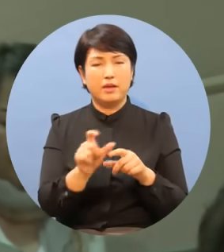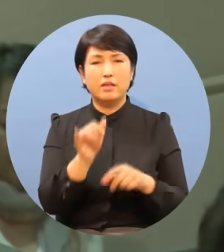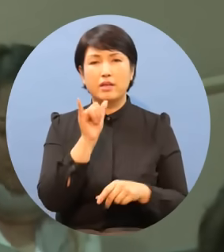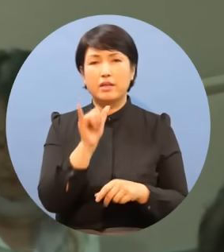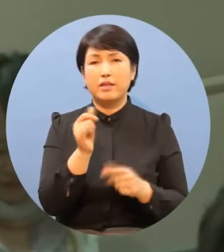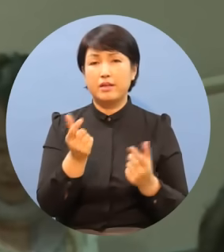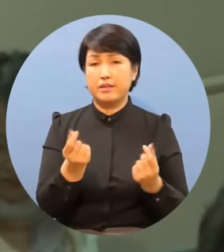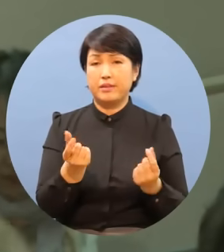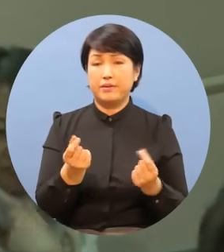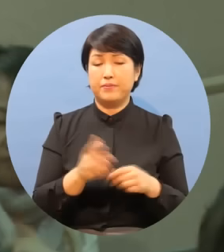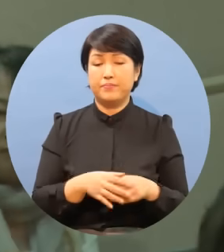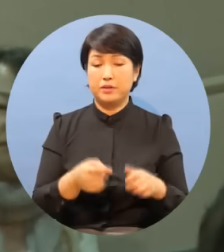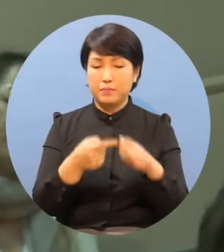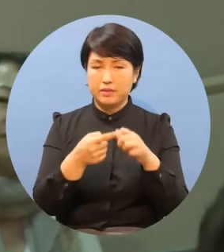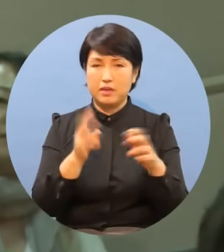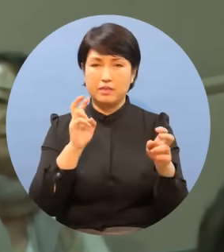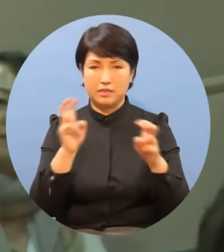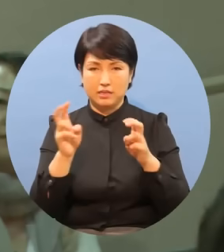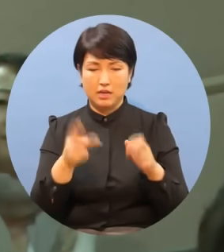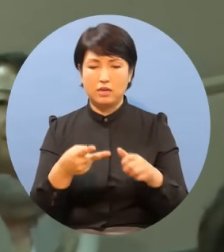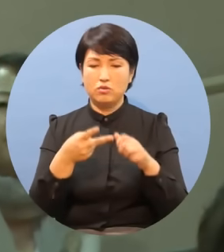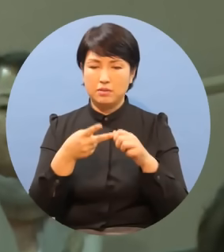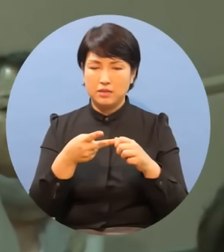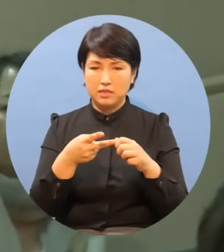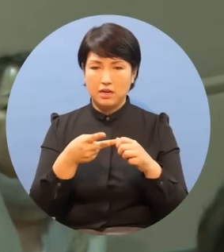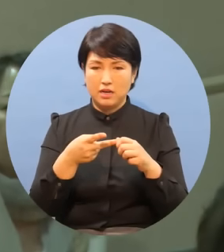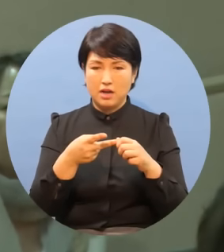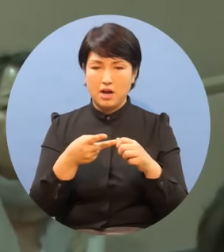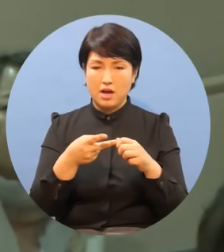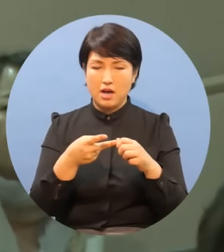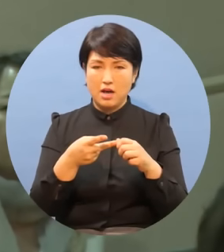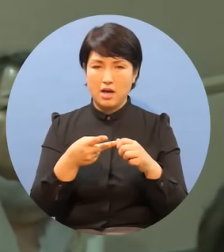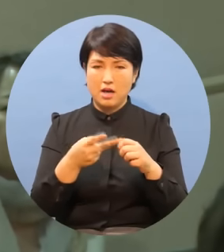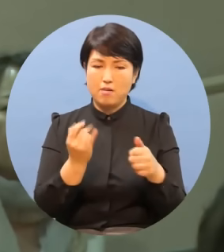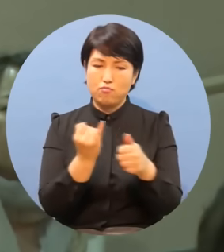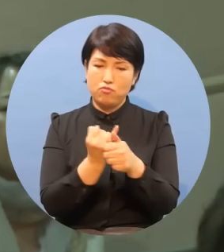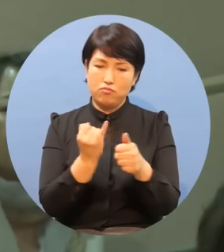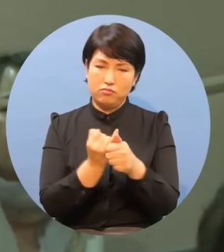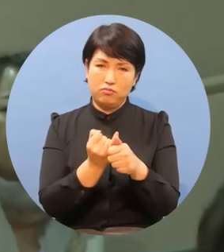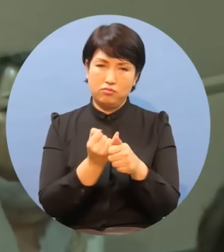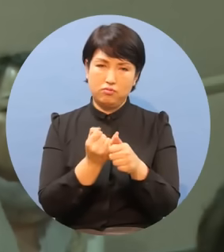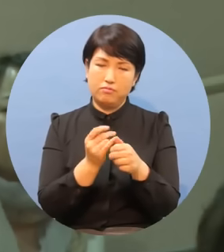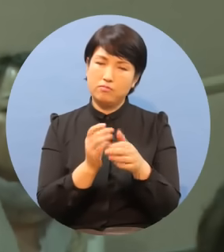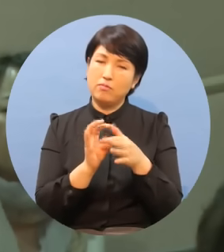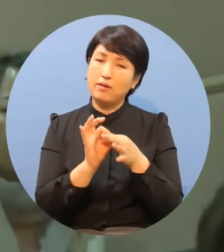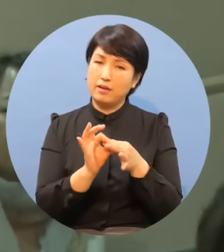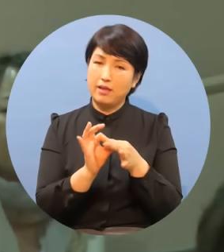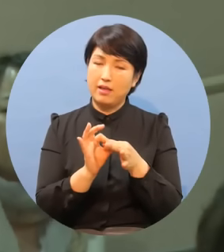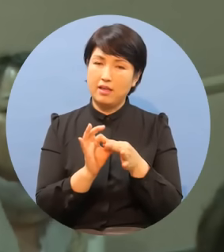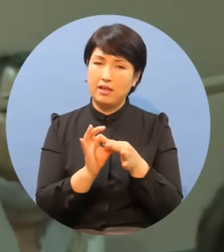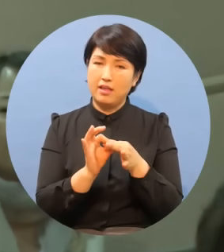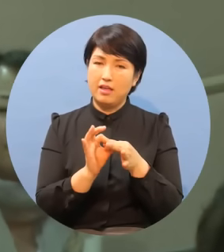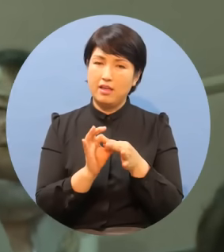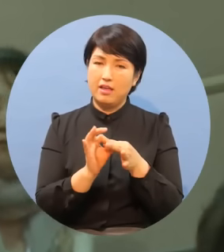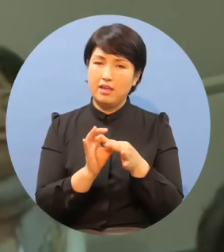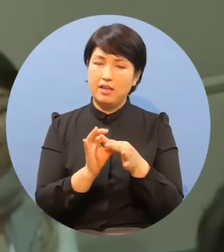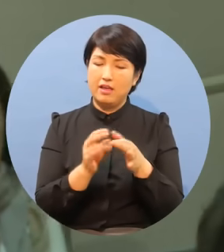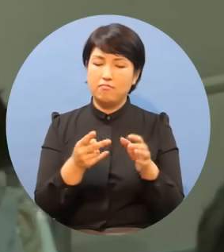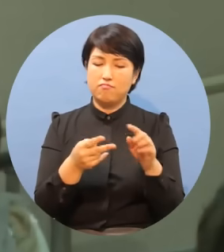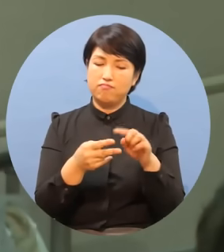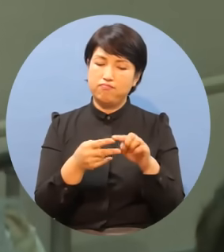고민이 보면은 첫 번째가 직장, 두 번째가 이제 집사람과의 관계. 이제 그런 부분에서